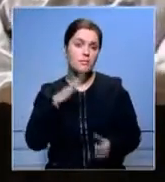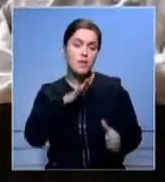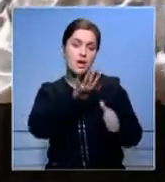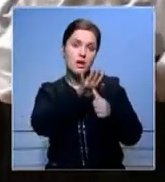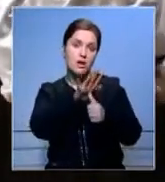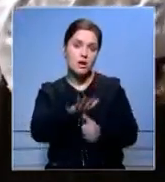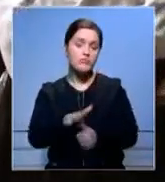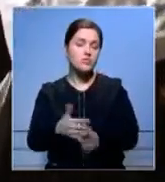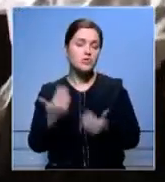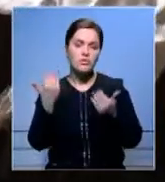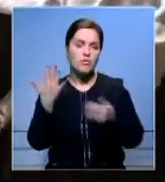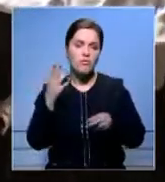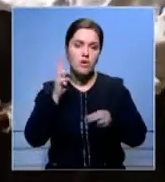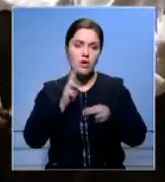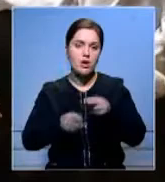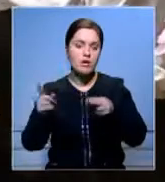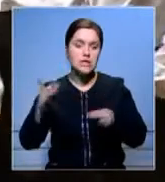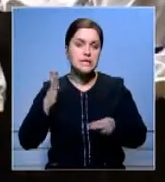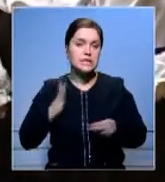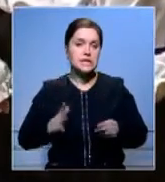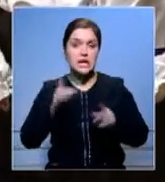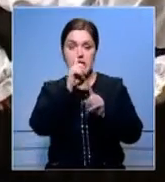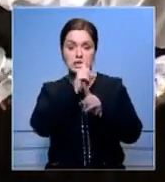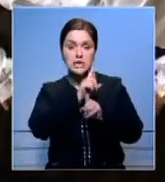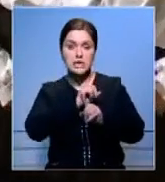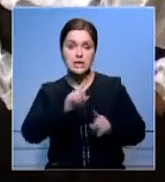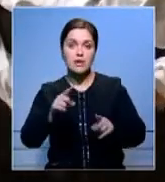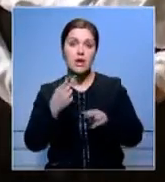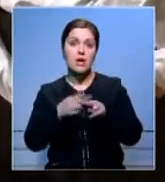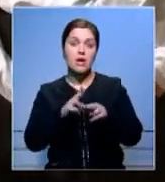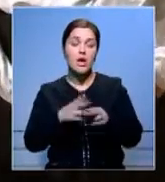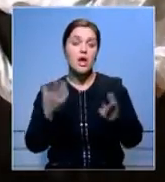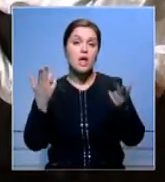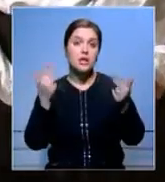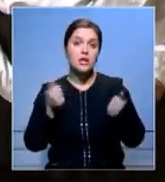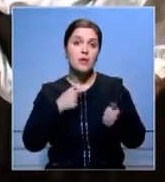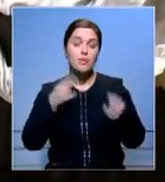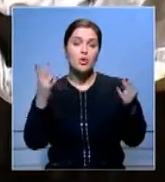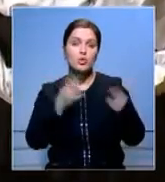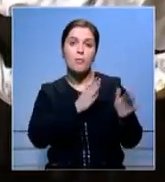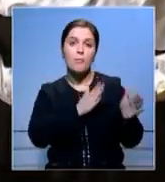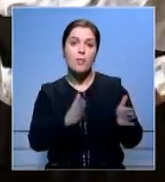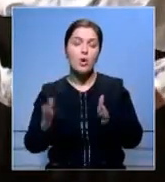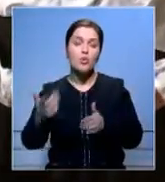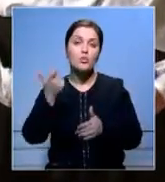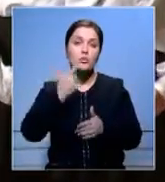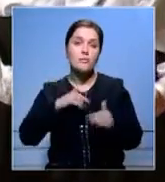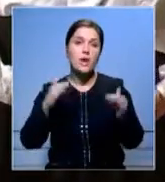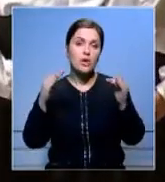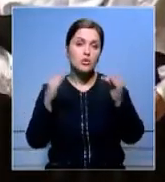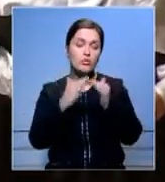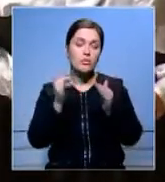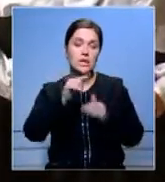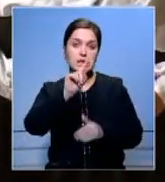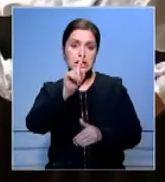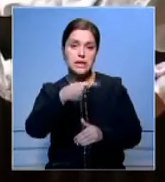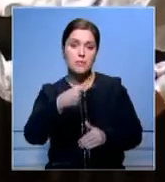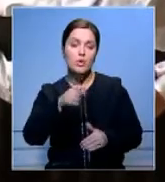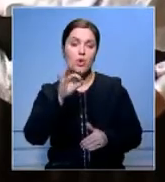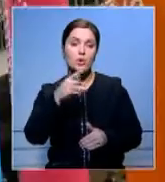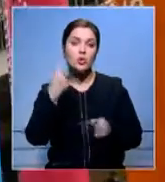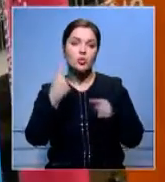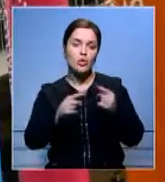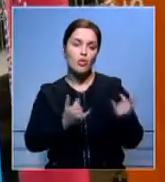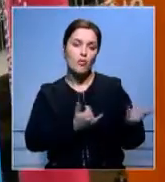нами командовать, прошло. Это не значит, что мы ничего никому не должны. Нам нужно наводить порядок у себя дома и требовать от других